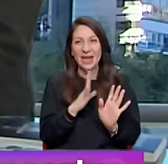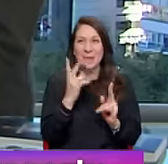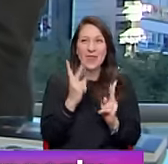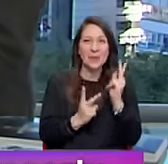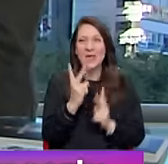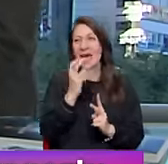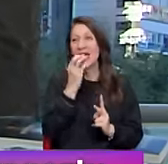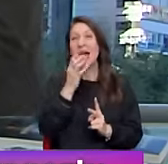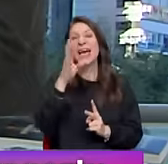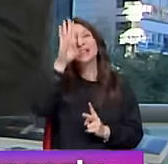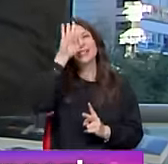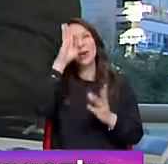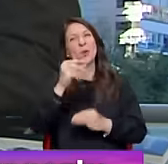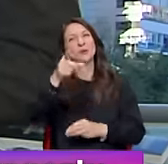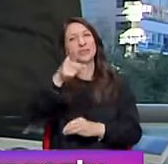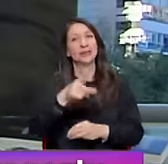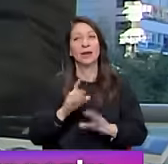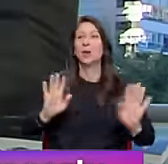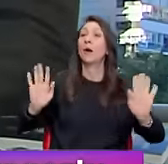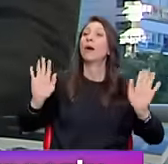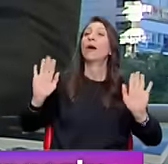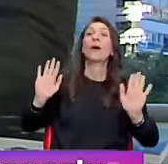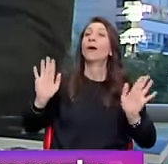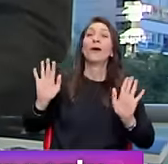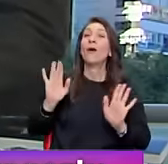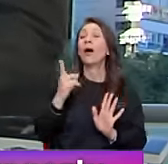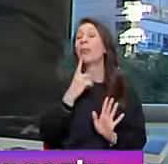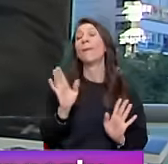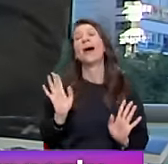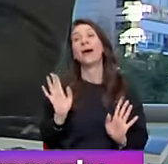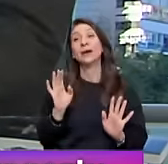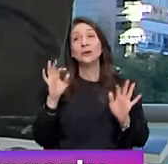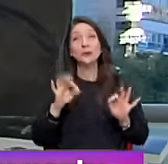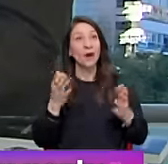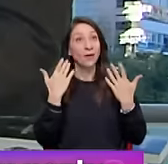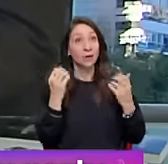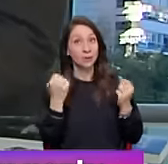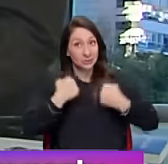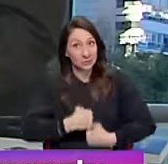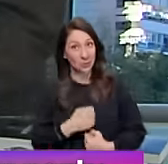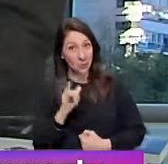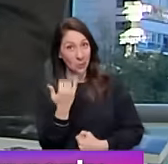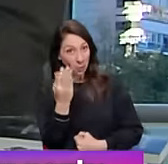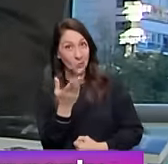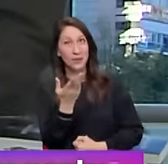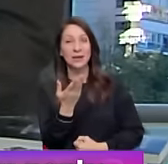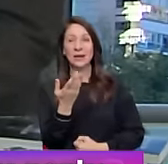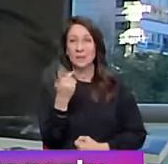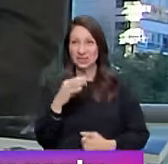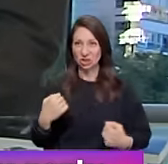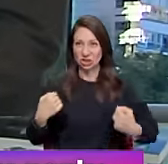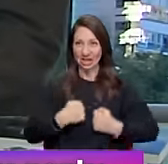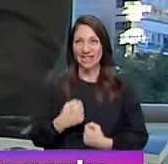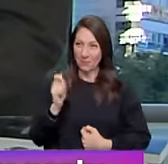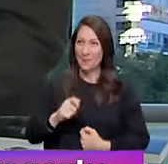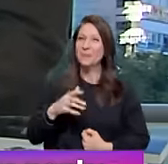Ankara serinliğinde de yaşanabiliyor. Yok yok. Olmuşsun, öyle olmuşsun. Deme şimdi. Ya şu havada böyle yenilir mi ya? Değil mi? Birazdan ceketi giyerim.